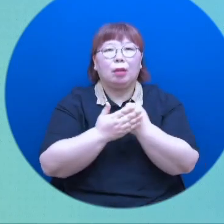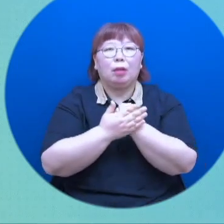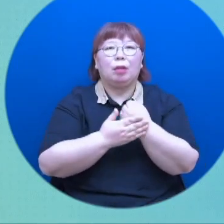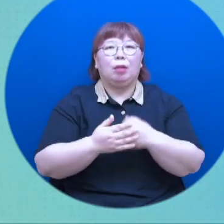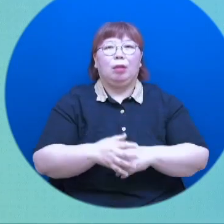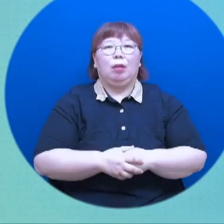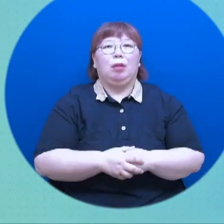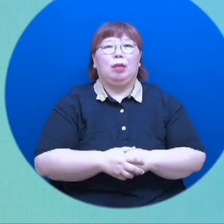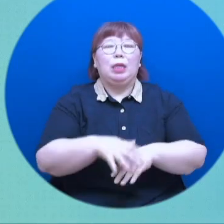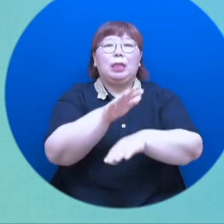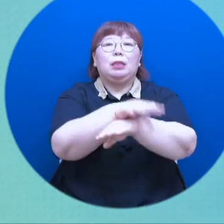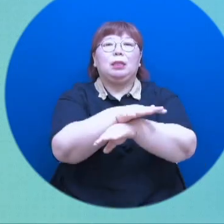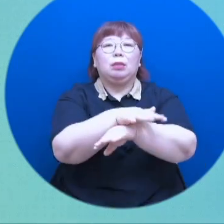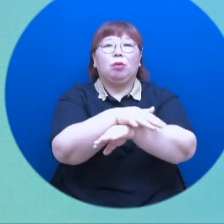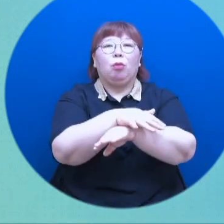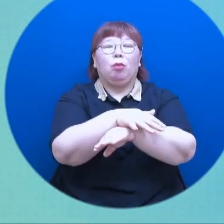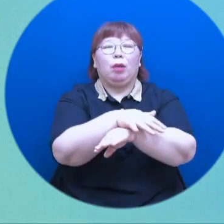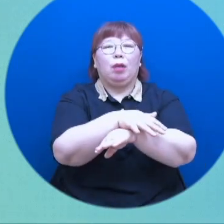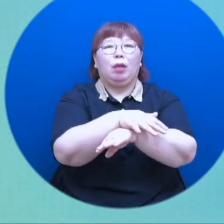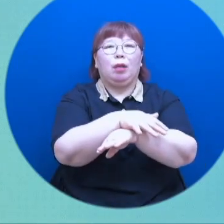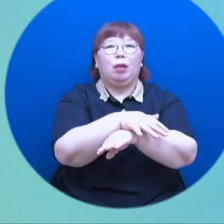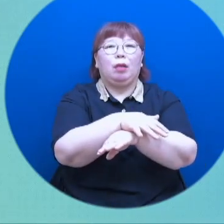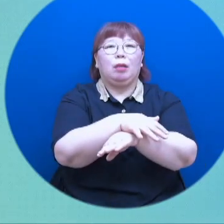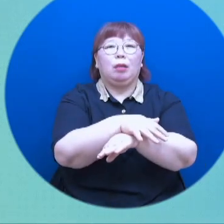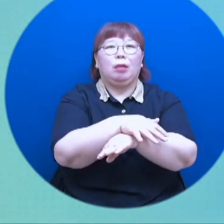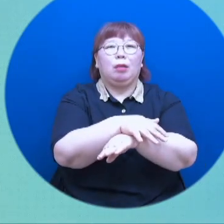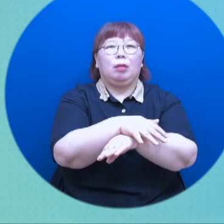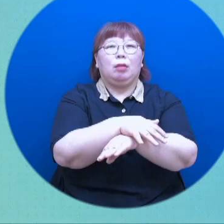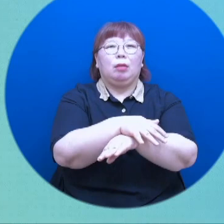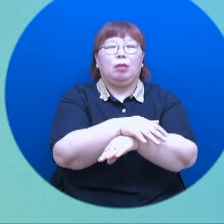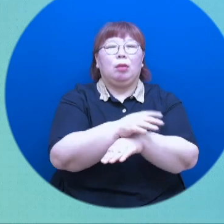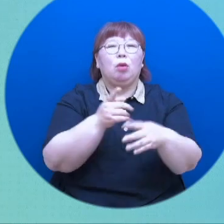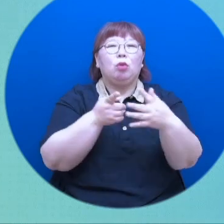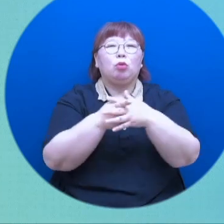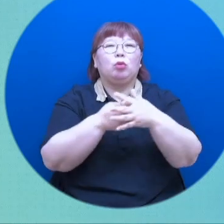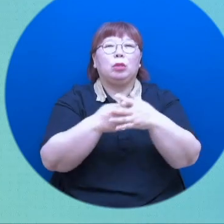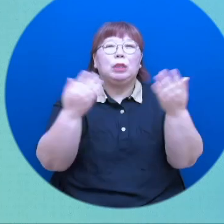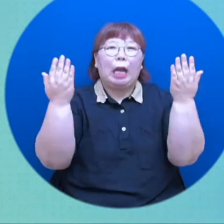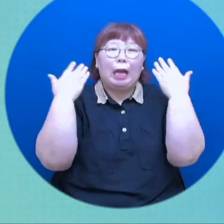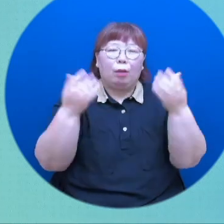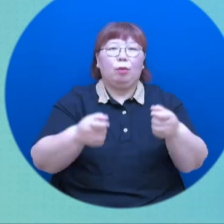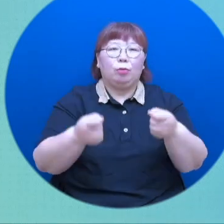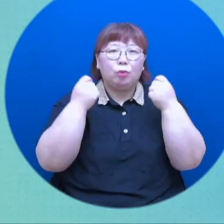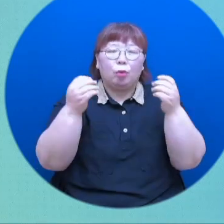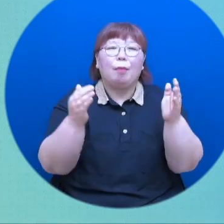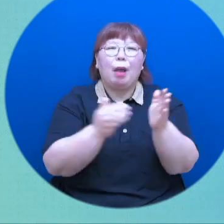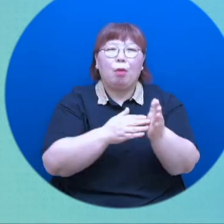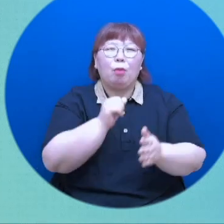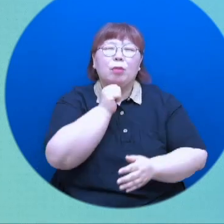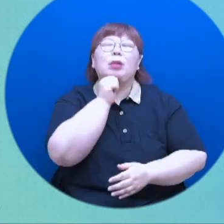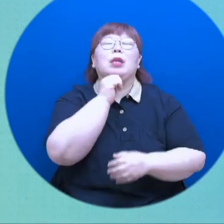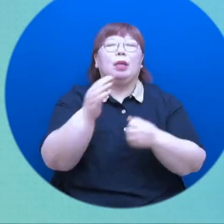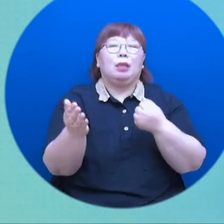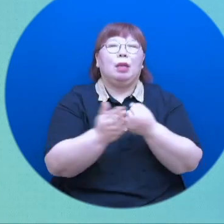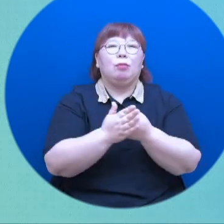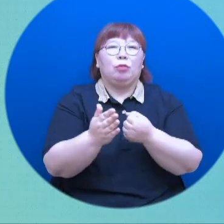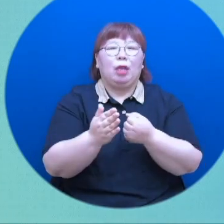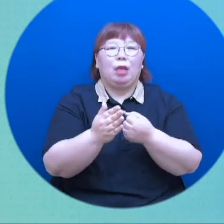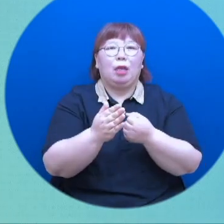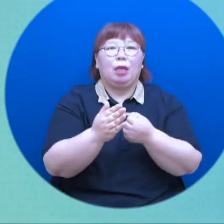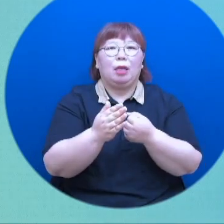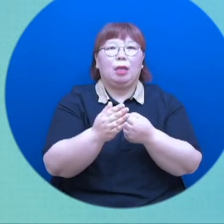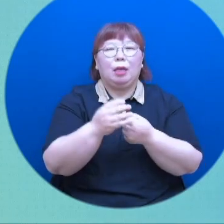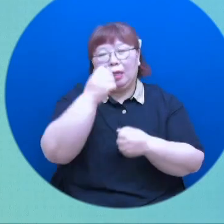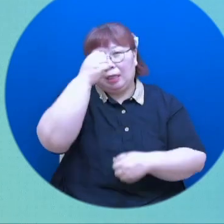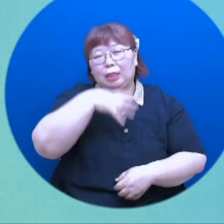경북의 시골 마을에서 겨우 초등학교 졸업하고 가난하니까 무작정 상경을 해요.